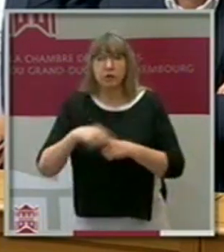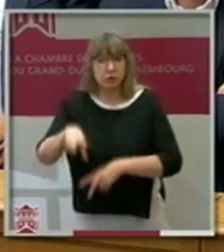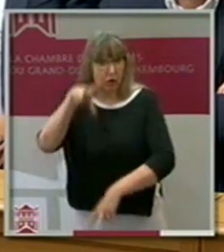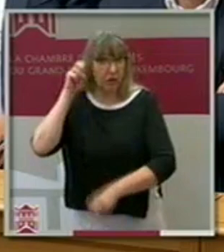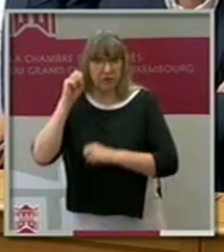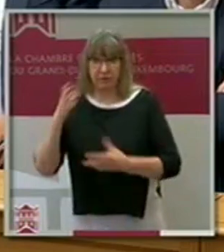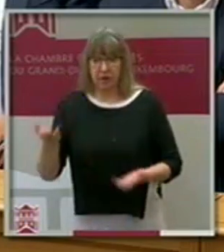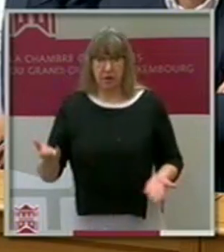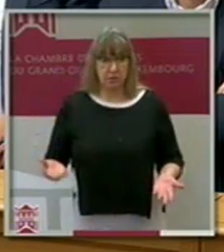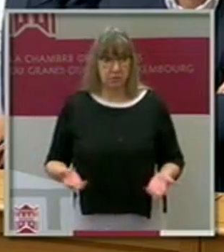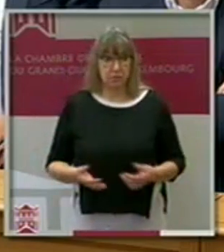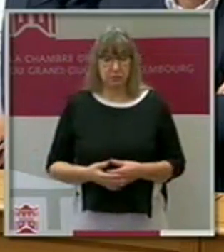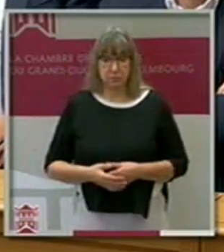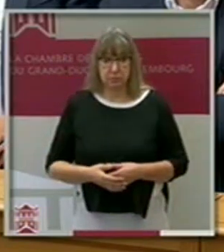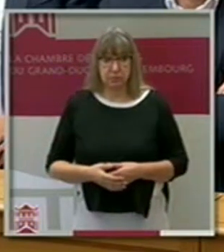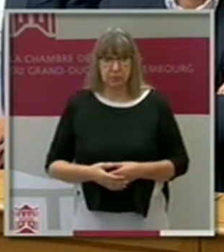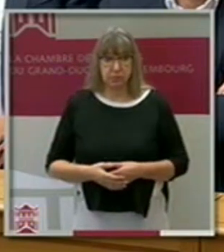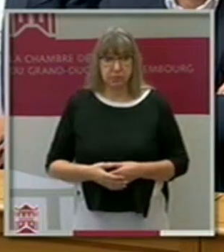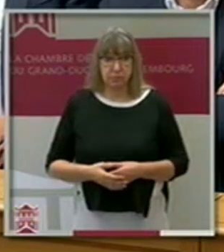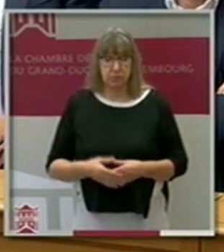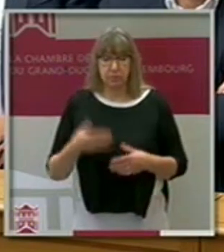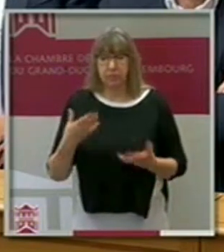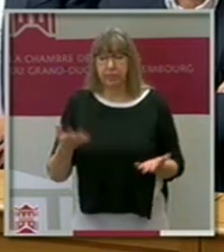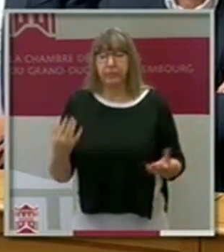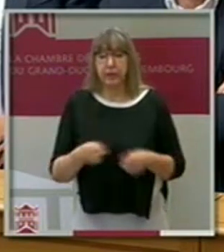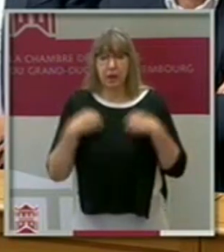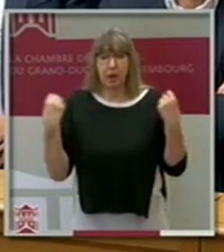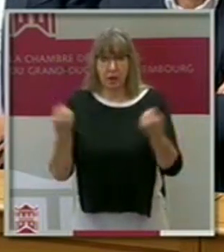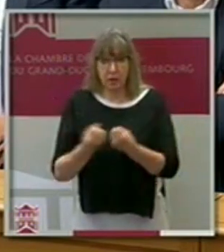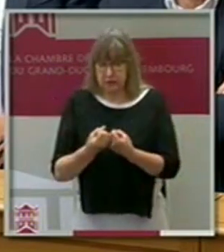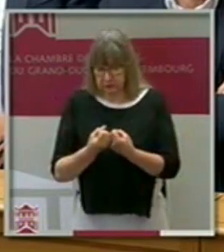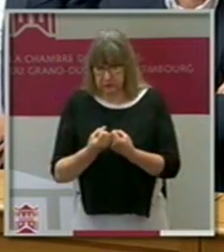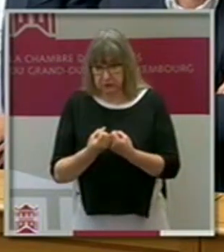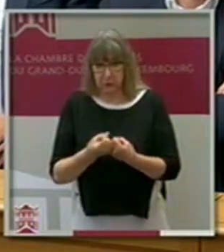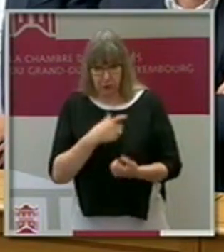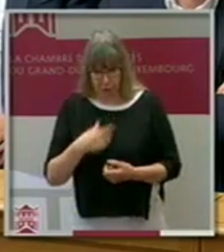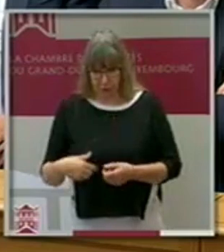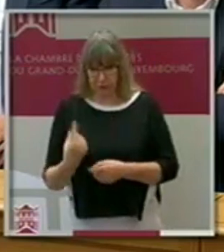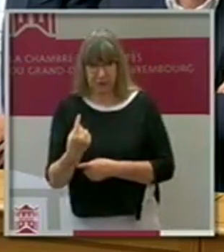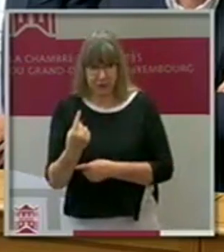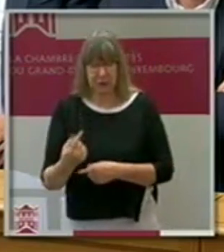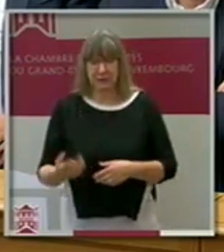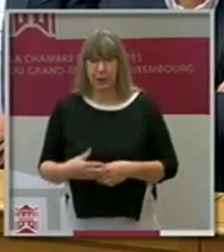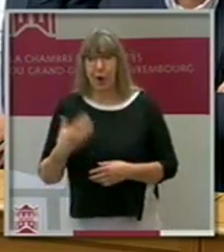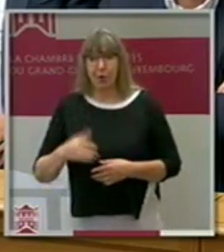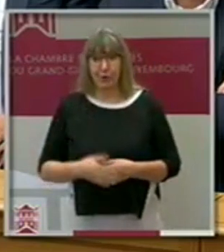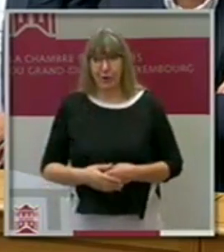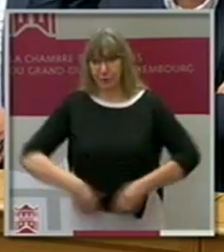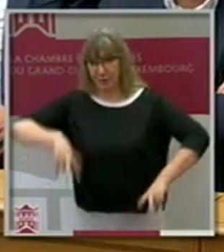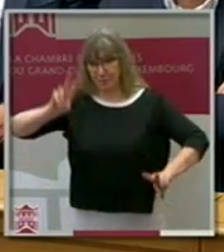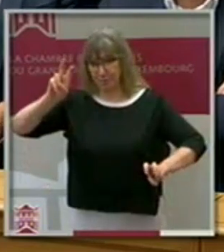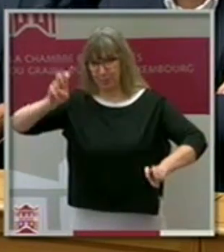Den Herr Staatsminister funktioniert gern so mit Slogans. So steht die Deklaration, das kann er heute